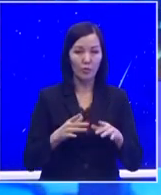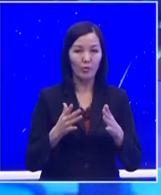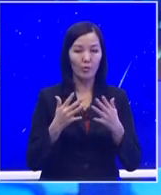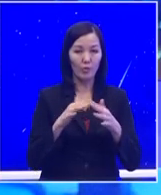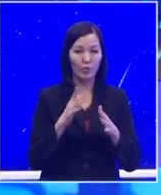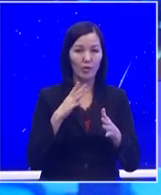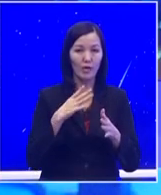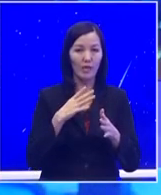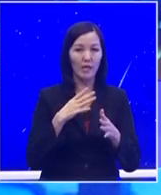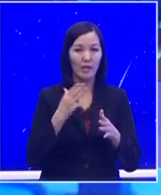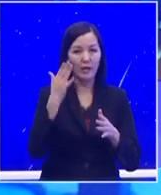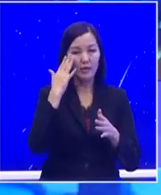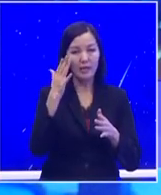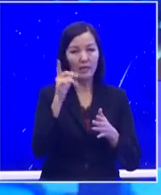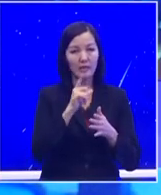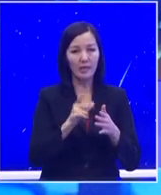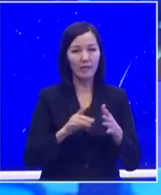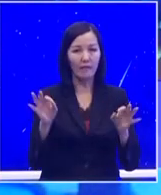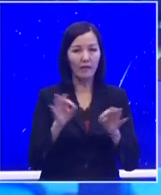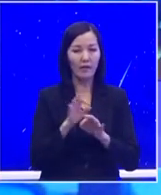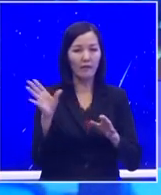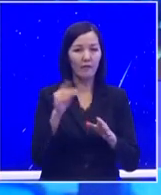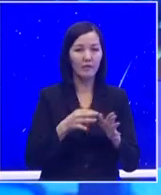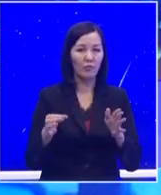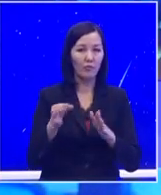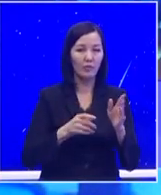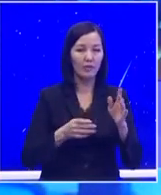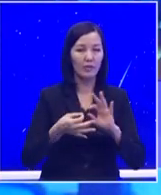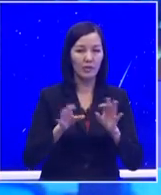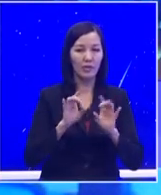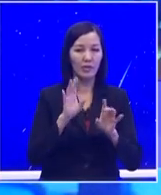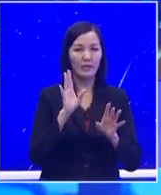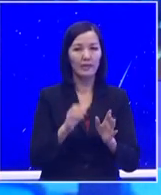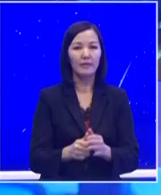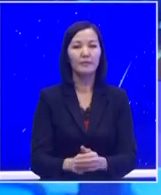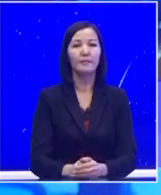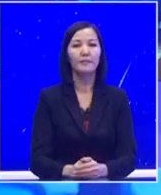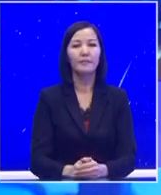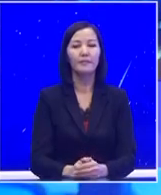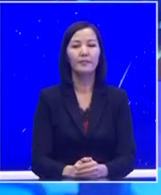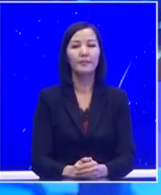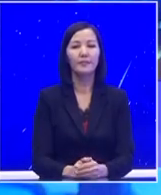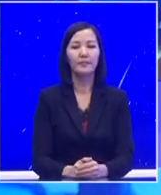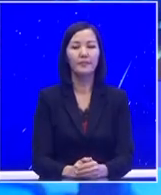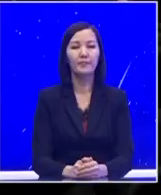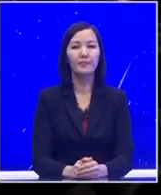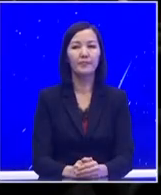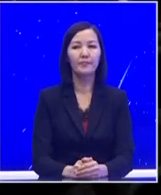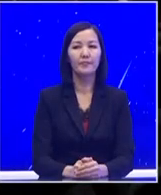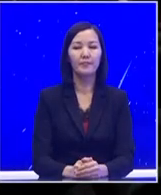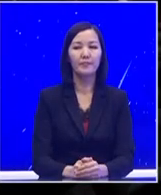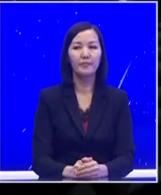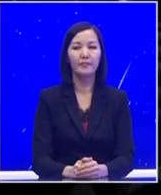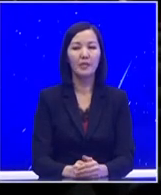приняли участие талантливые акыны и вокалисты со всей области. Подробности в следующем материале.